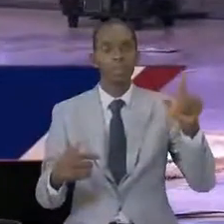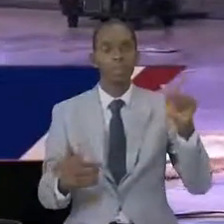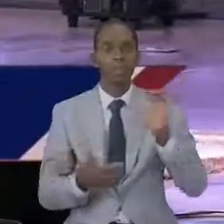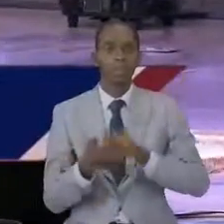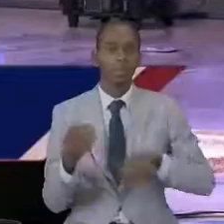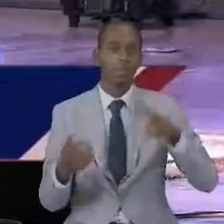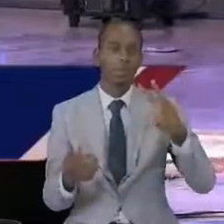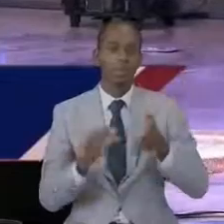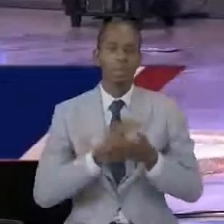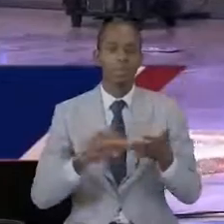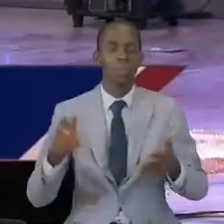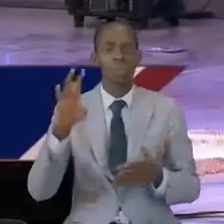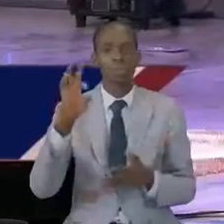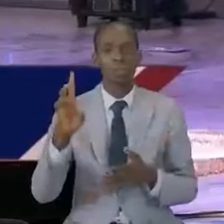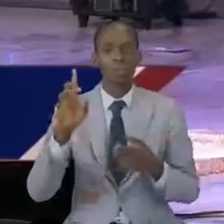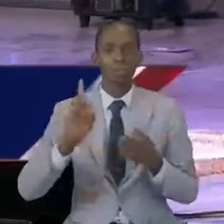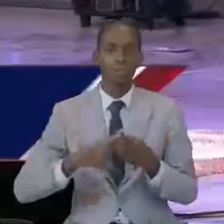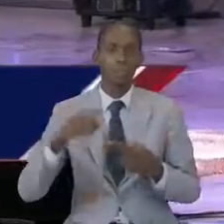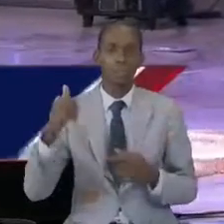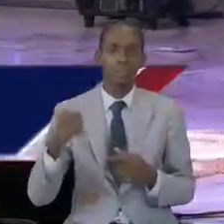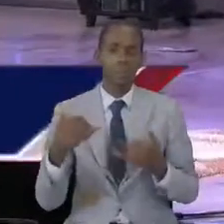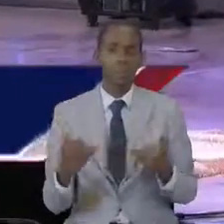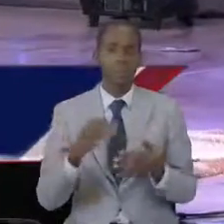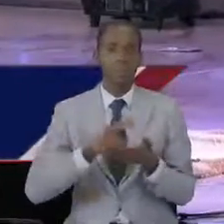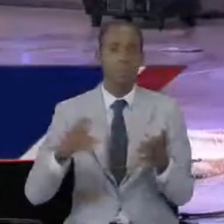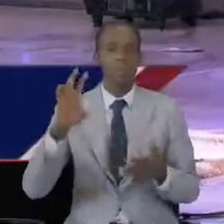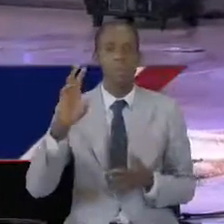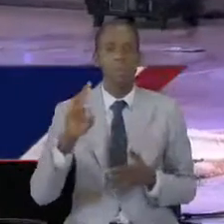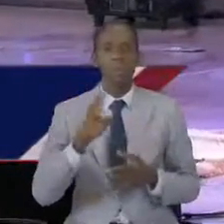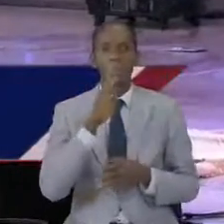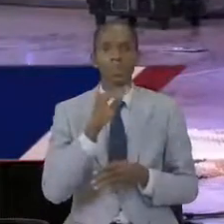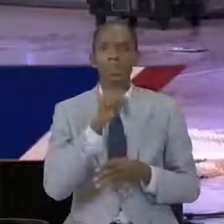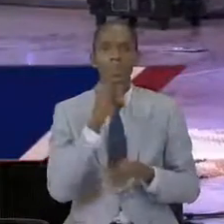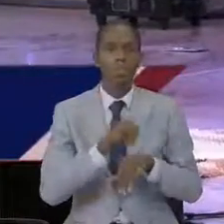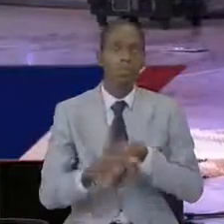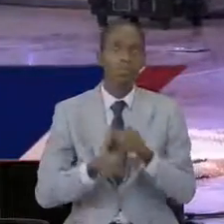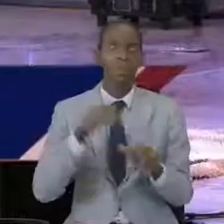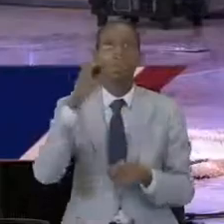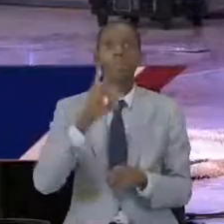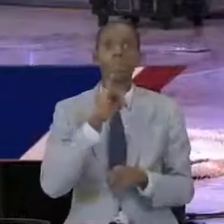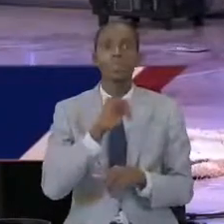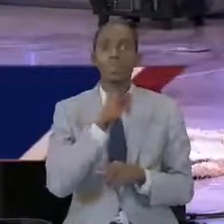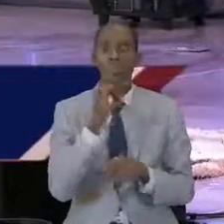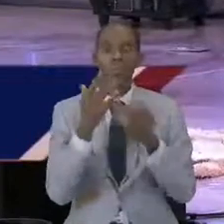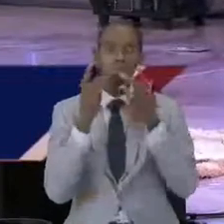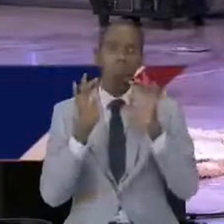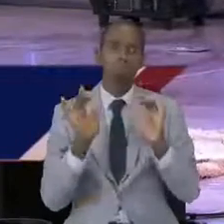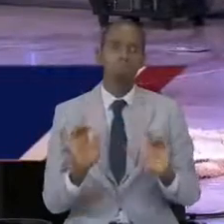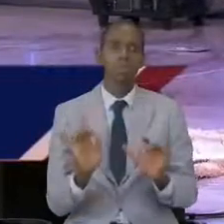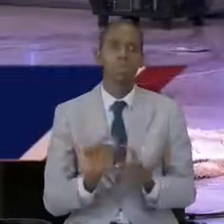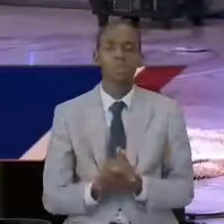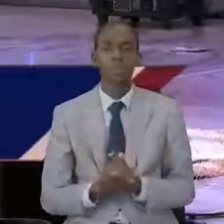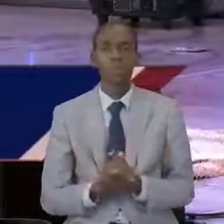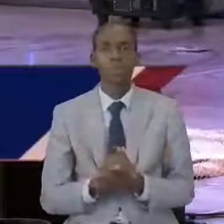verset 7 au verset 10 gala chapitre 6 verset 7 au verset 10